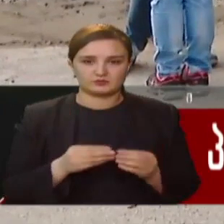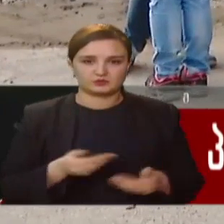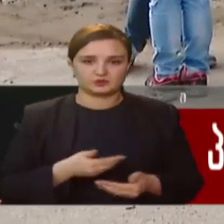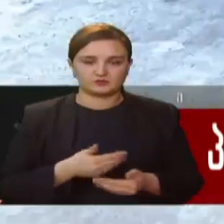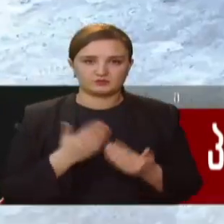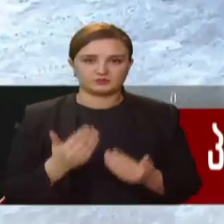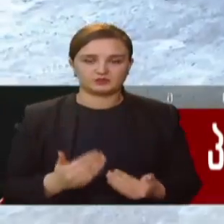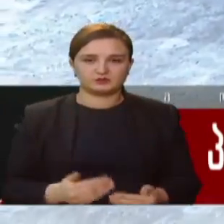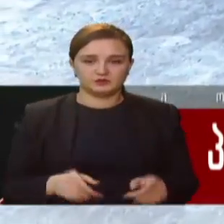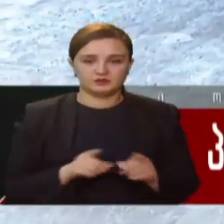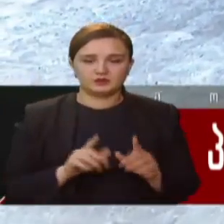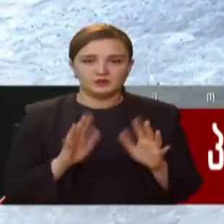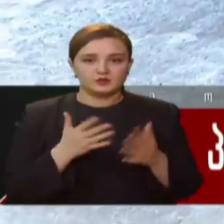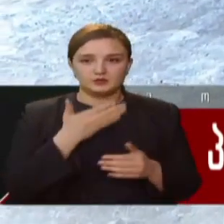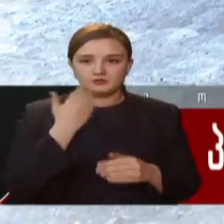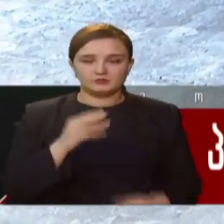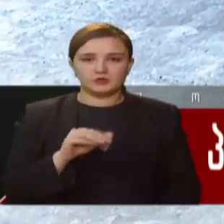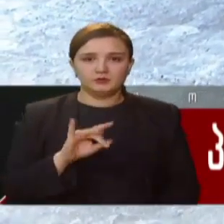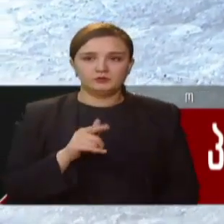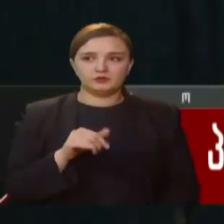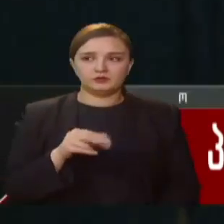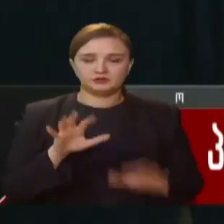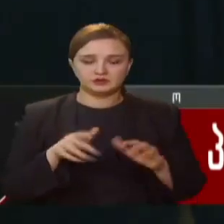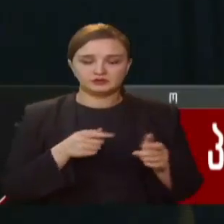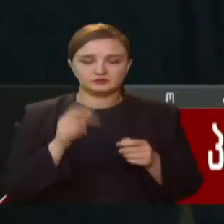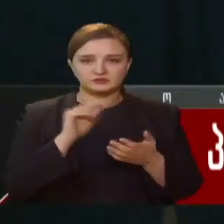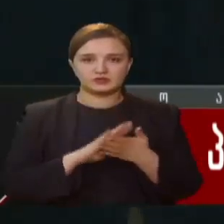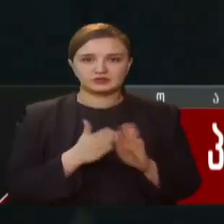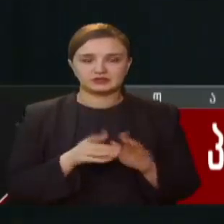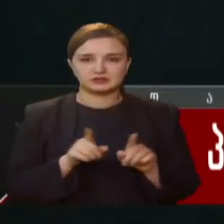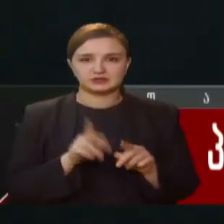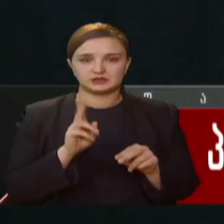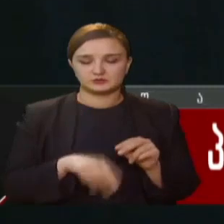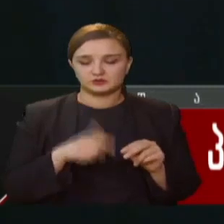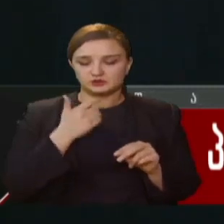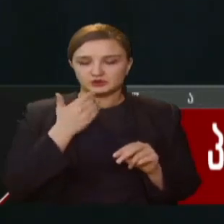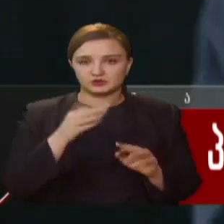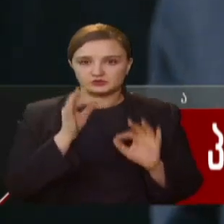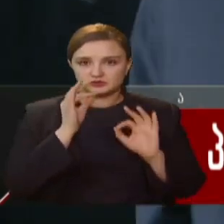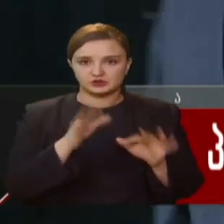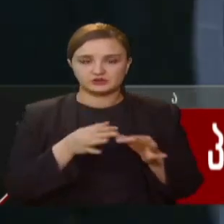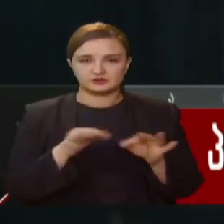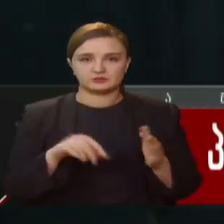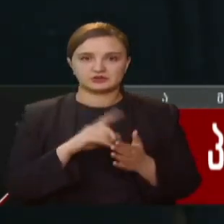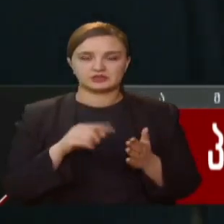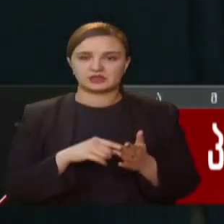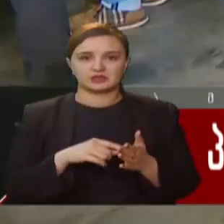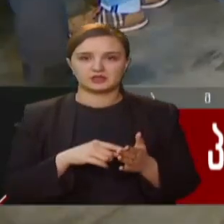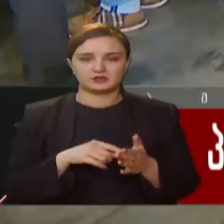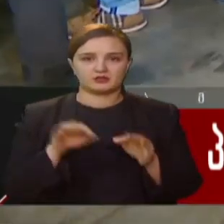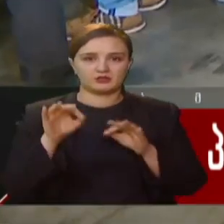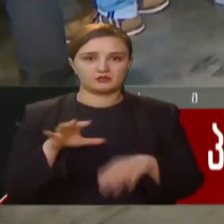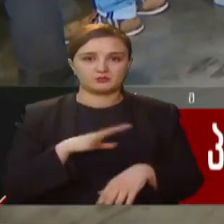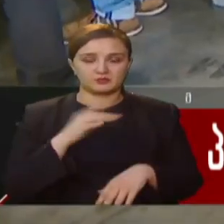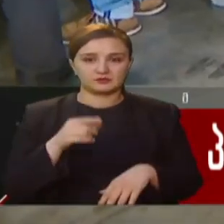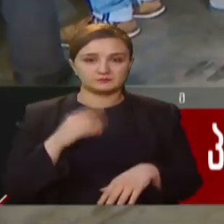ცხოვრება მაგისი. ასე არ მოხდა მარგველაშვილმა საპრეზიდენტობა და ისე დაასრულა, რომ მიხელ სააკაშვილის შეწყალების საკითხი ღიად დატოვა. მიუხედავად იმისა,